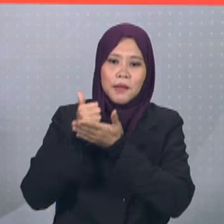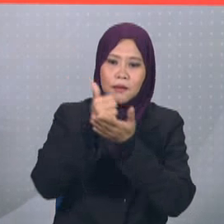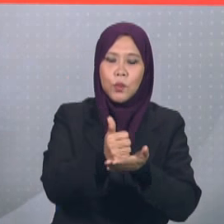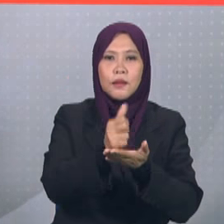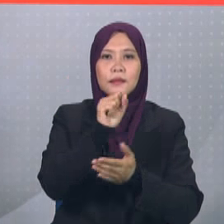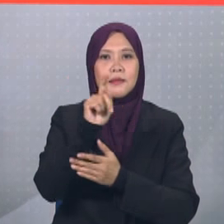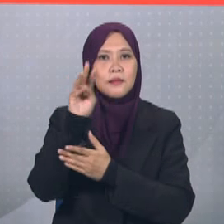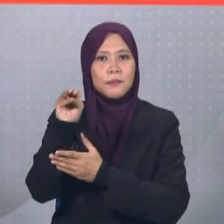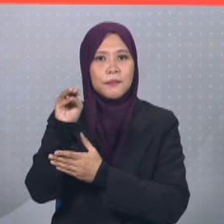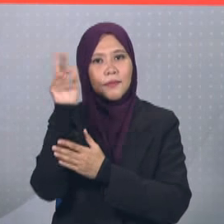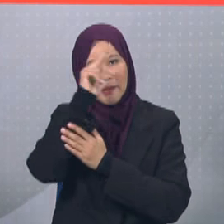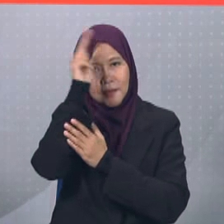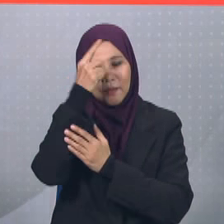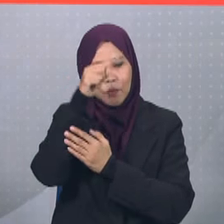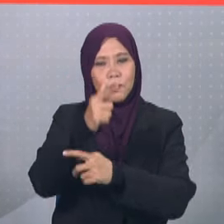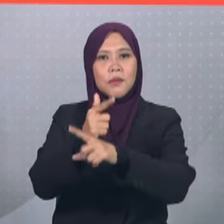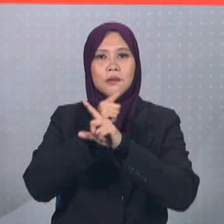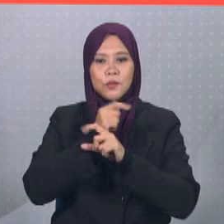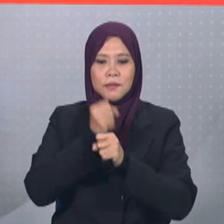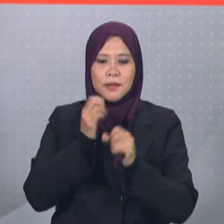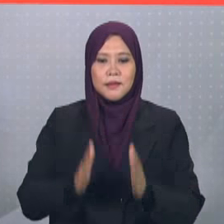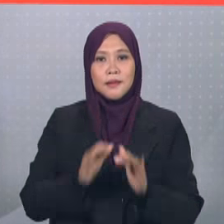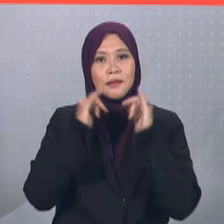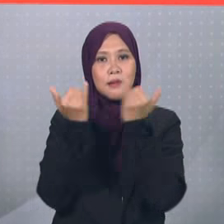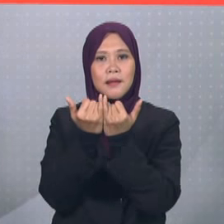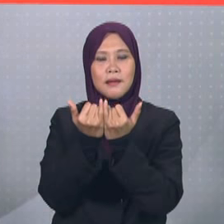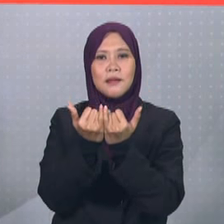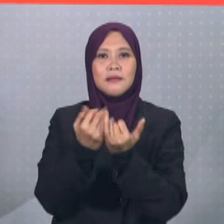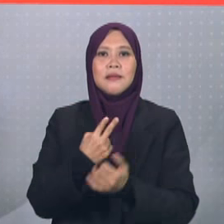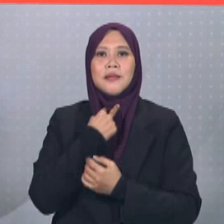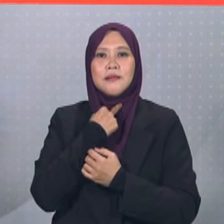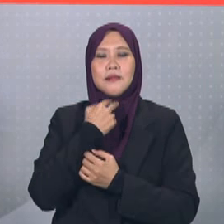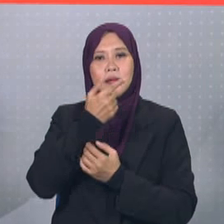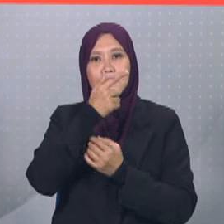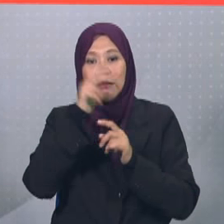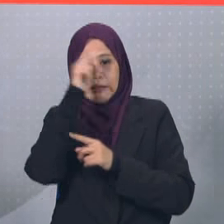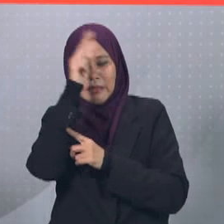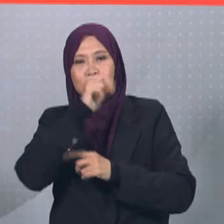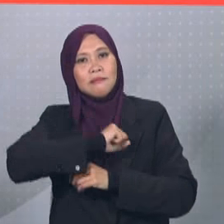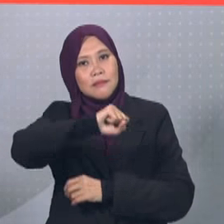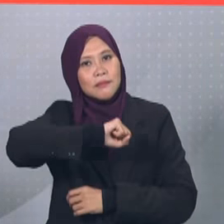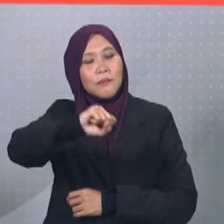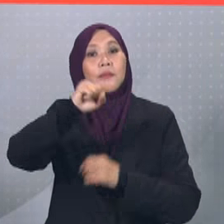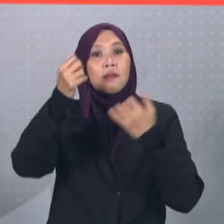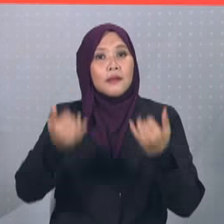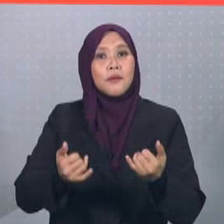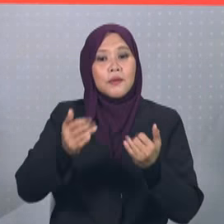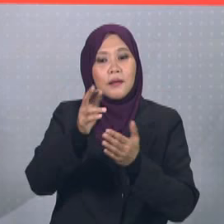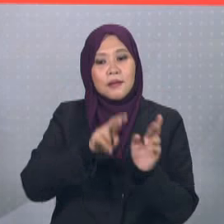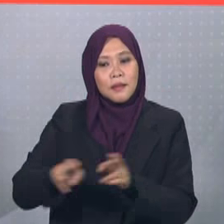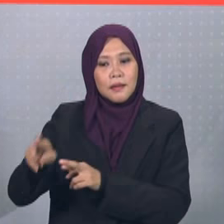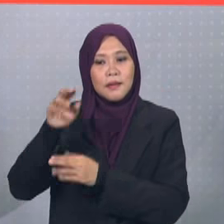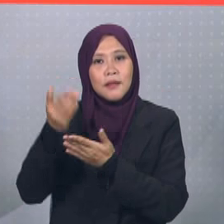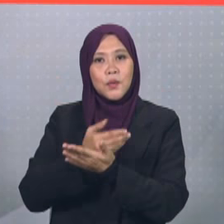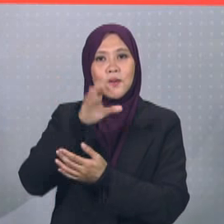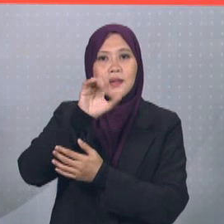kerajaan yang direka bentuk untuk melindungi pekerjaan di syarikat yang terjejas ditentang kerajaan. Rancangan Tottenham,